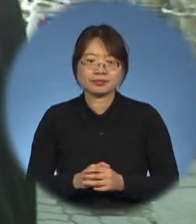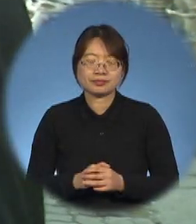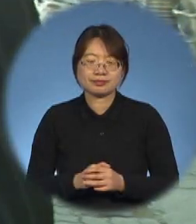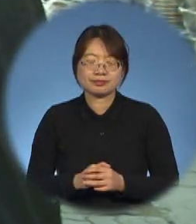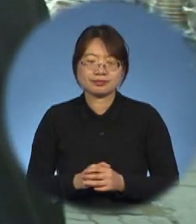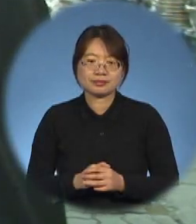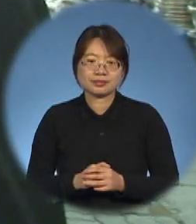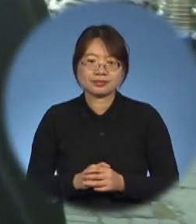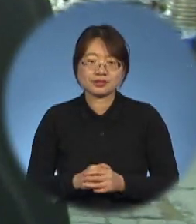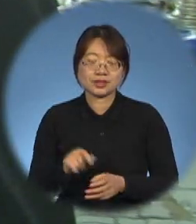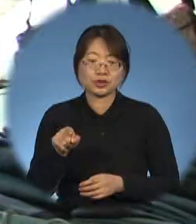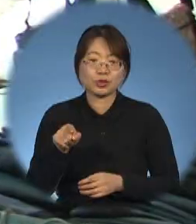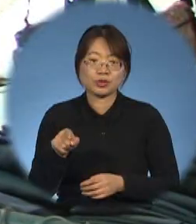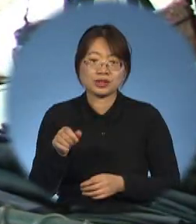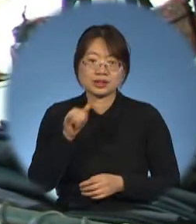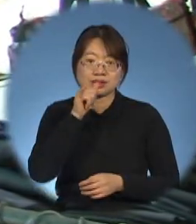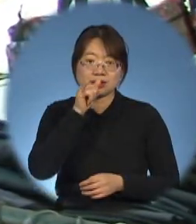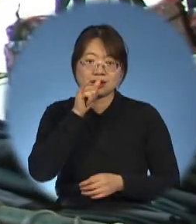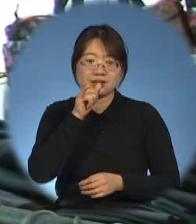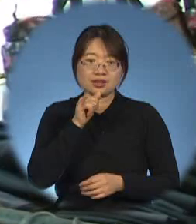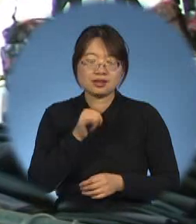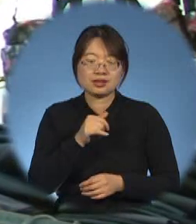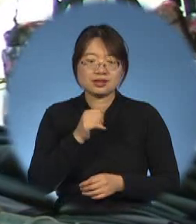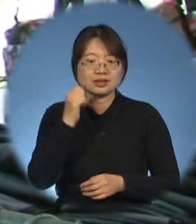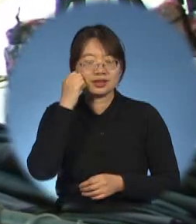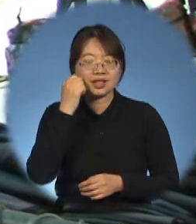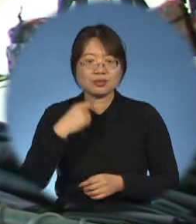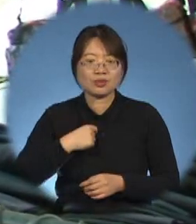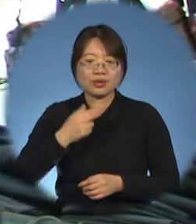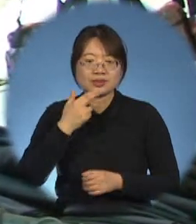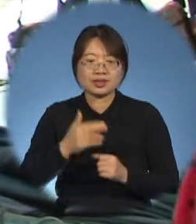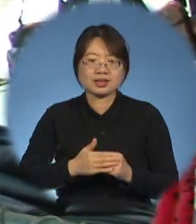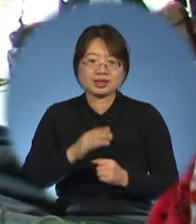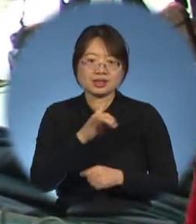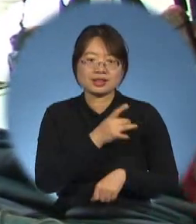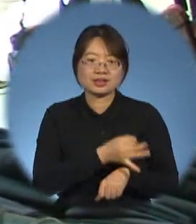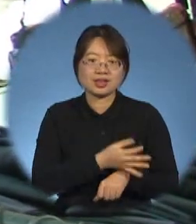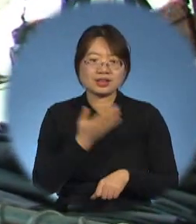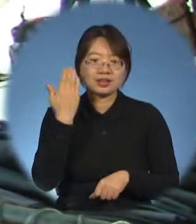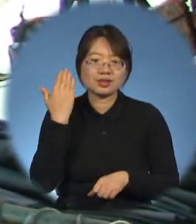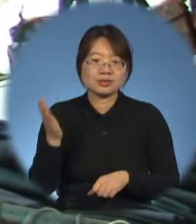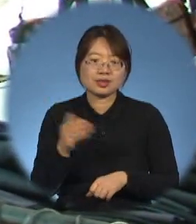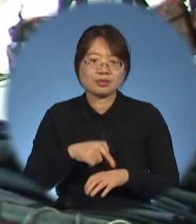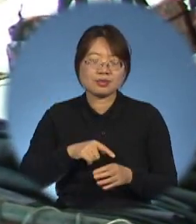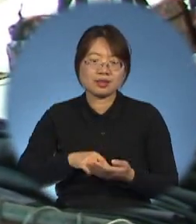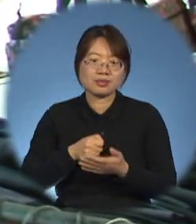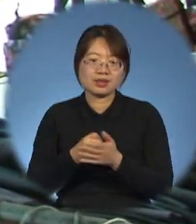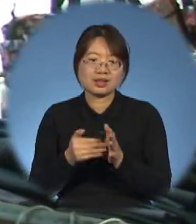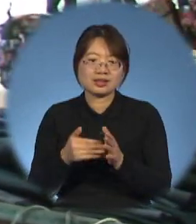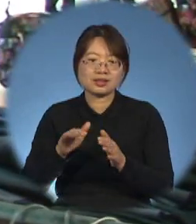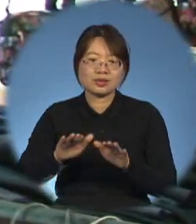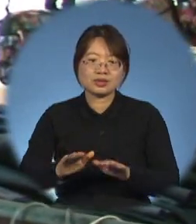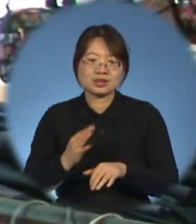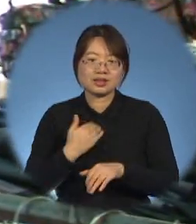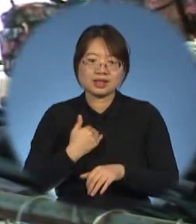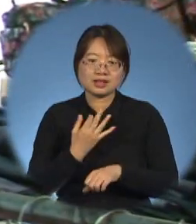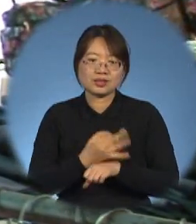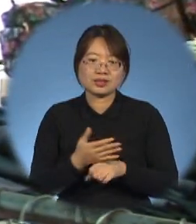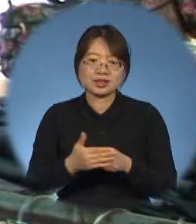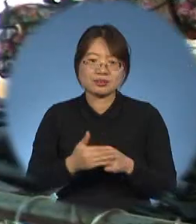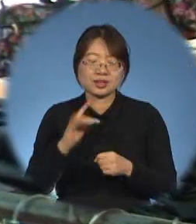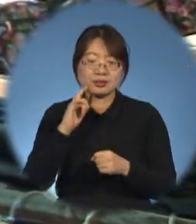그렇죠 자 멋이 없어 거 하나 사줘 라고 친 적부터 마음먹었는데 언어 내라 사실